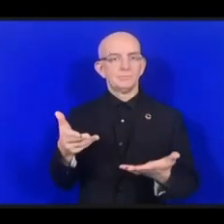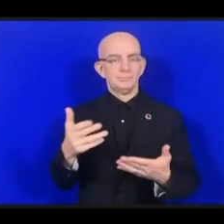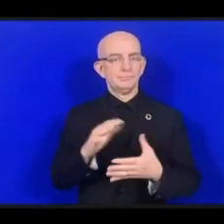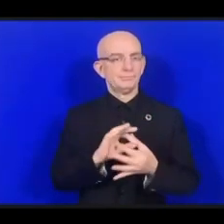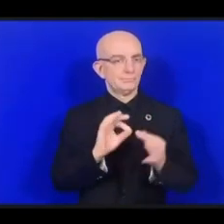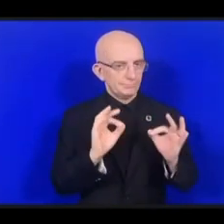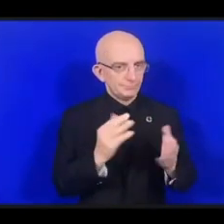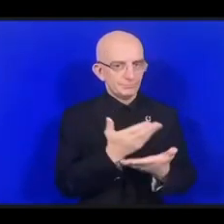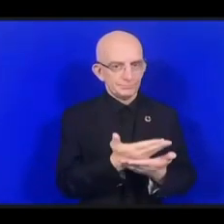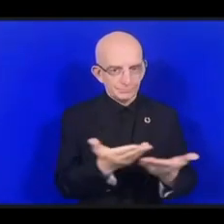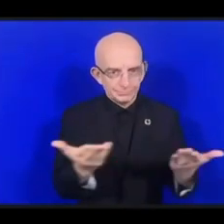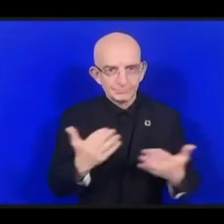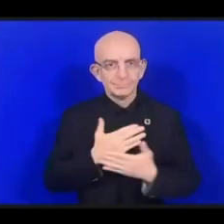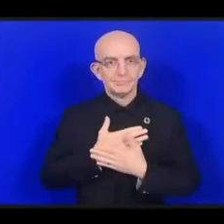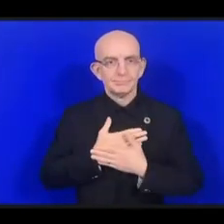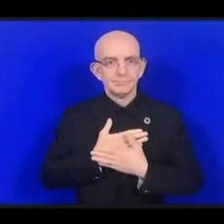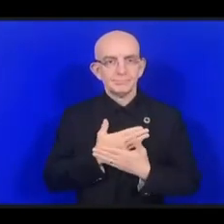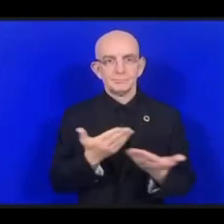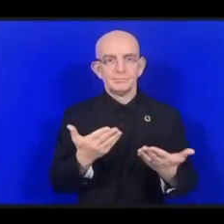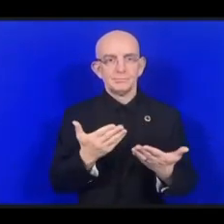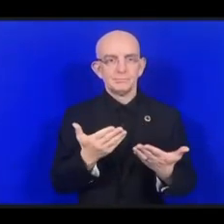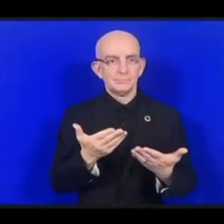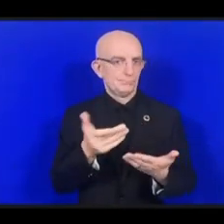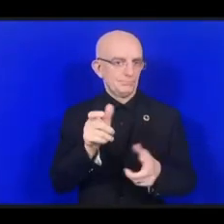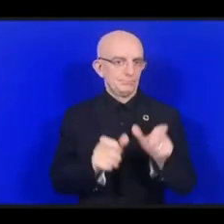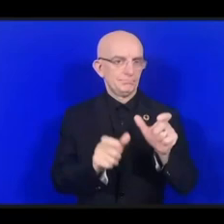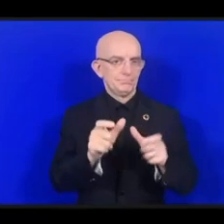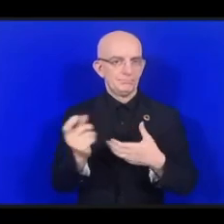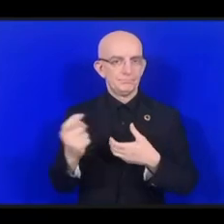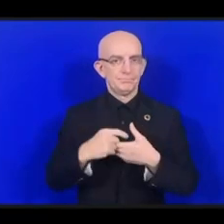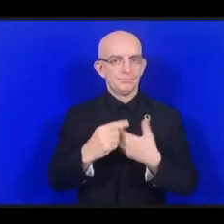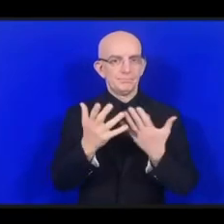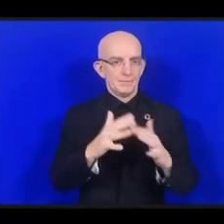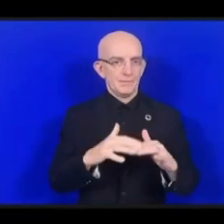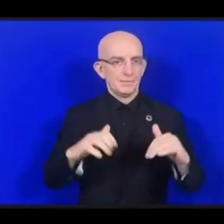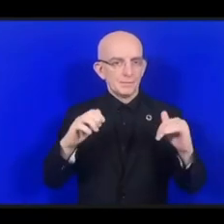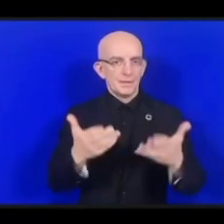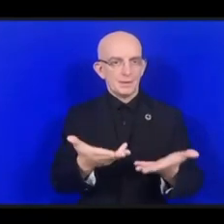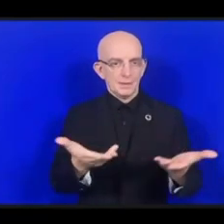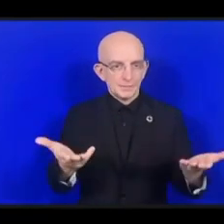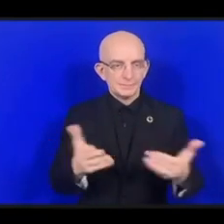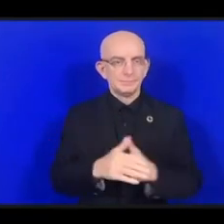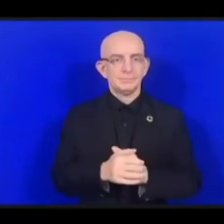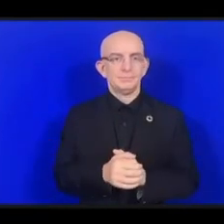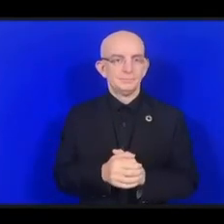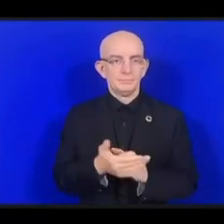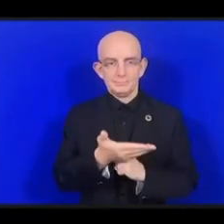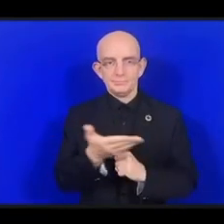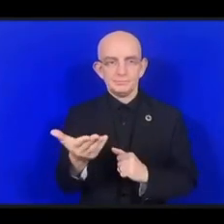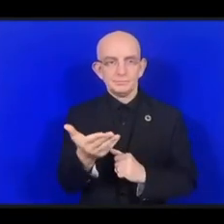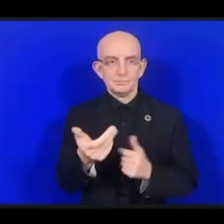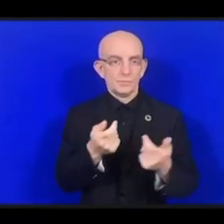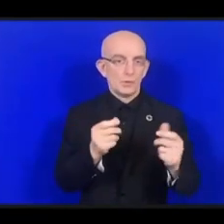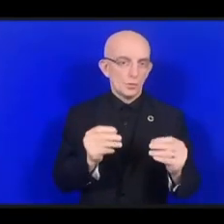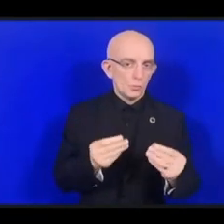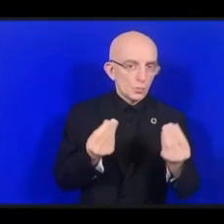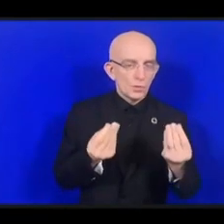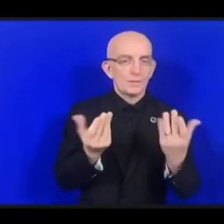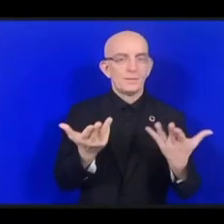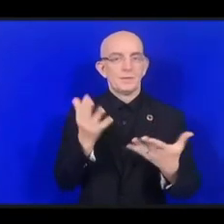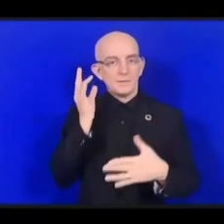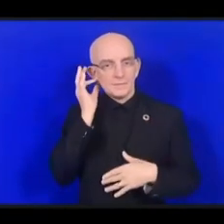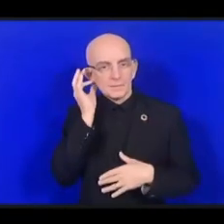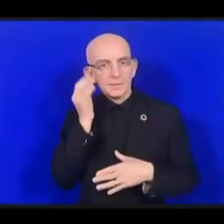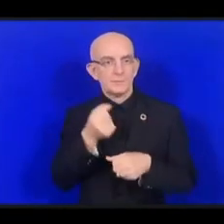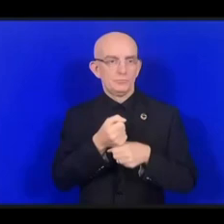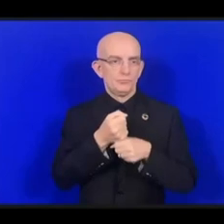et tous les jeunes les femmes et représentants des formation LGBTQI plus